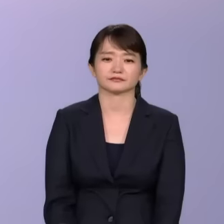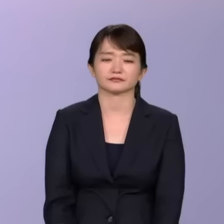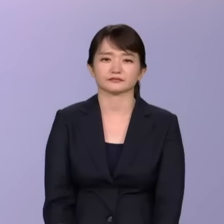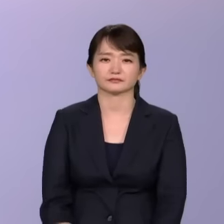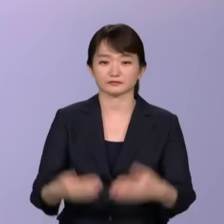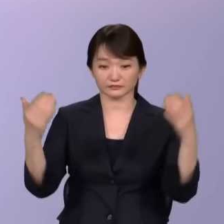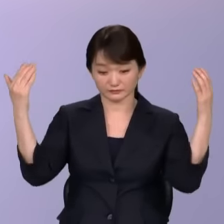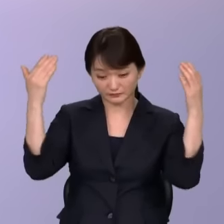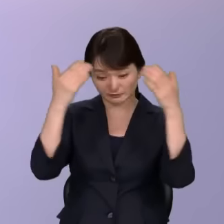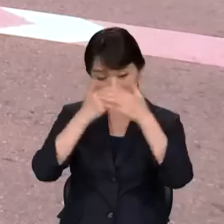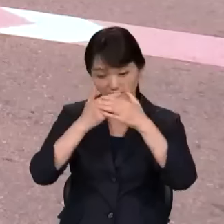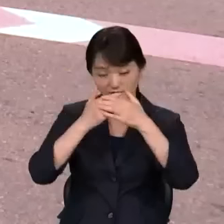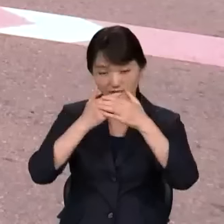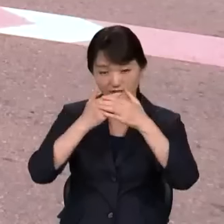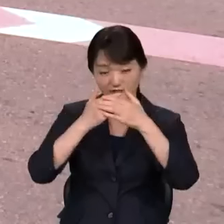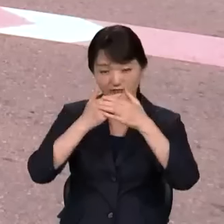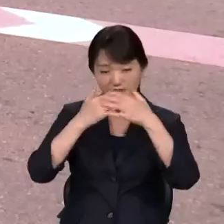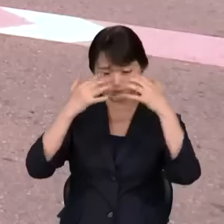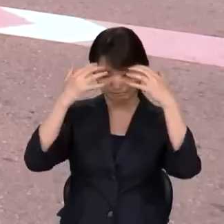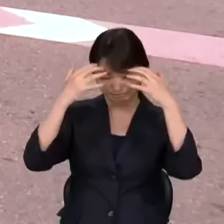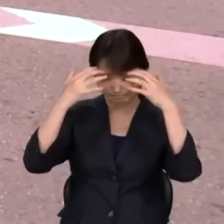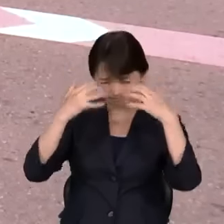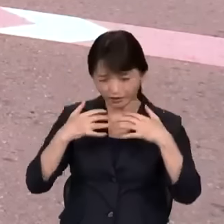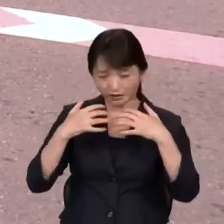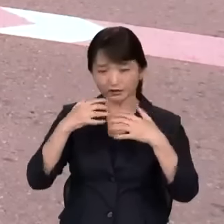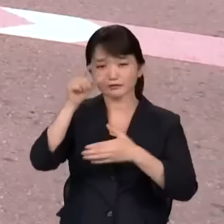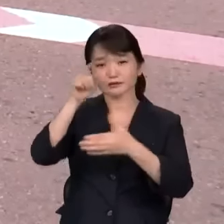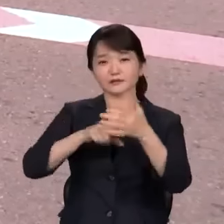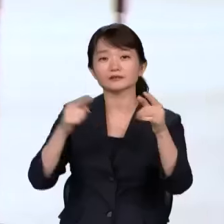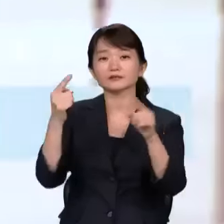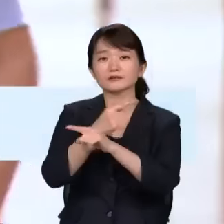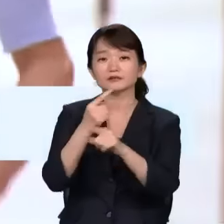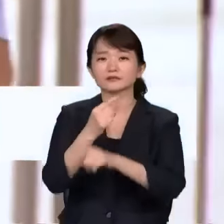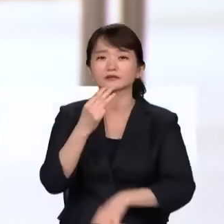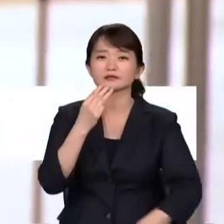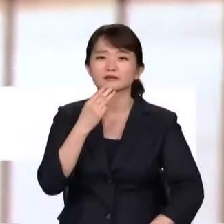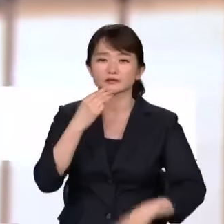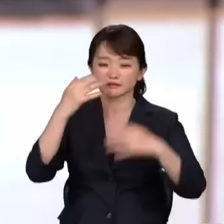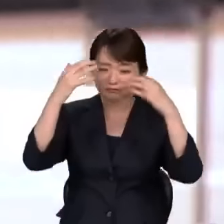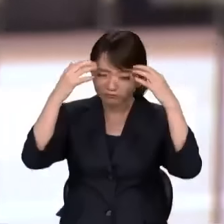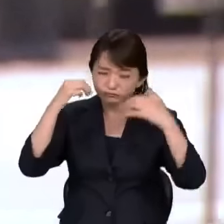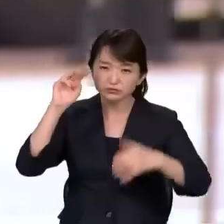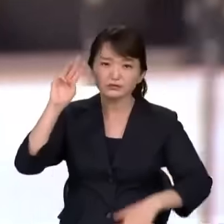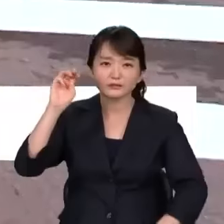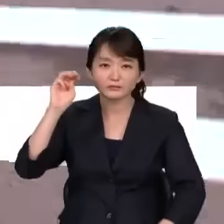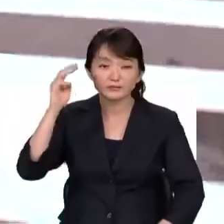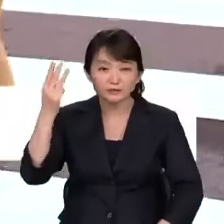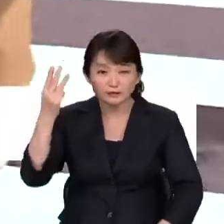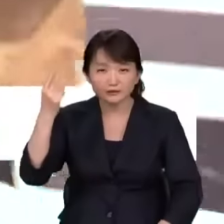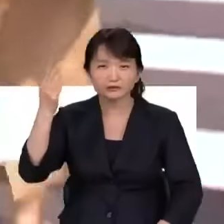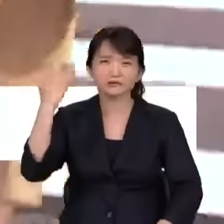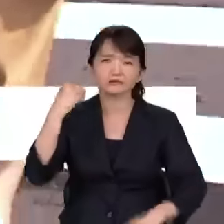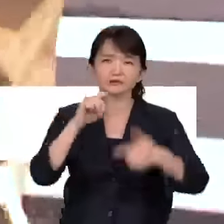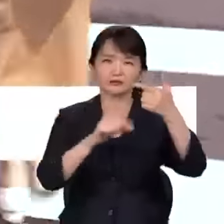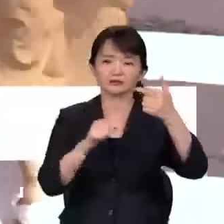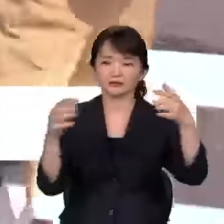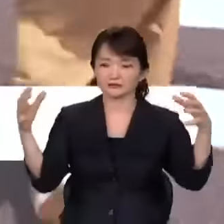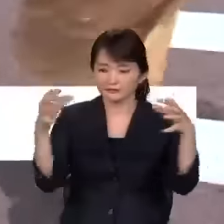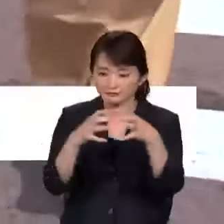밤사이 또 한 번 열대야 기록이 깨졌습니다. 서울엔 33일째 열대야가 이어졌는데 지난 6월부터 합하면